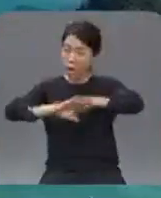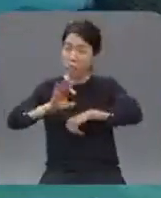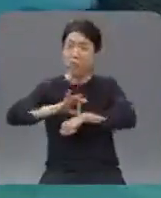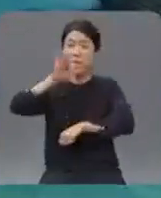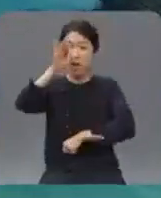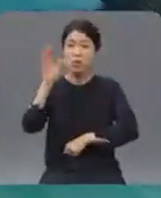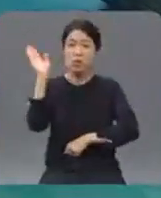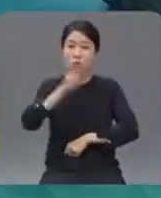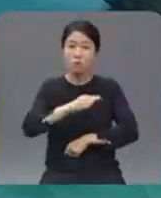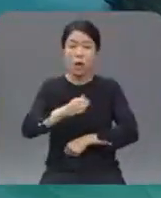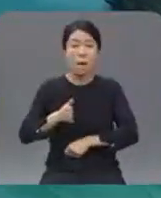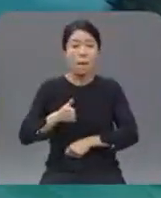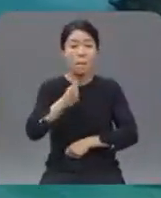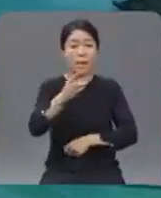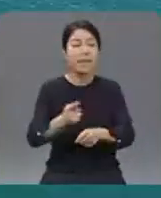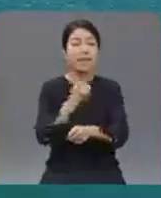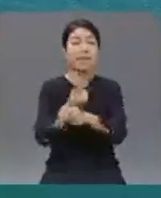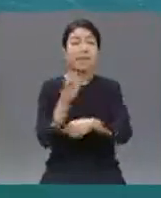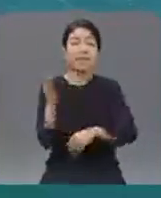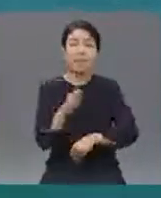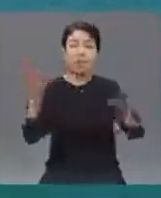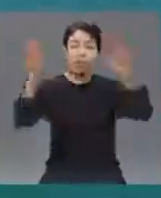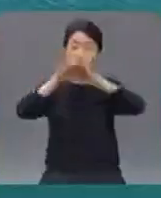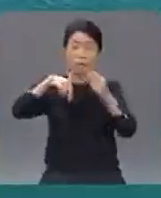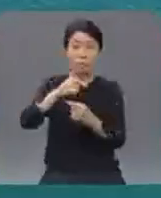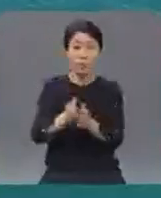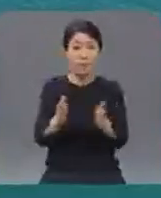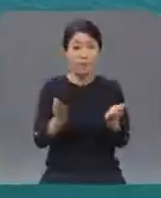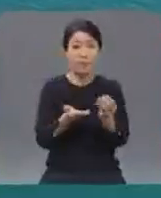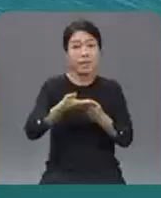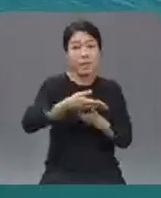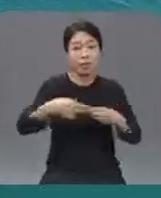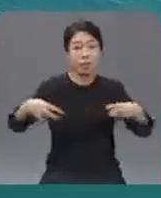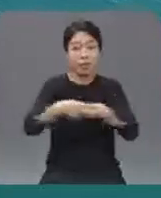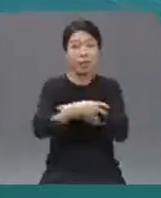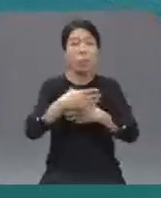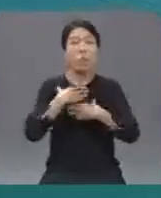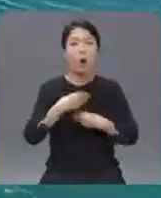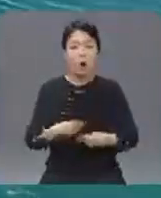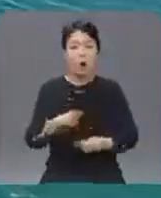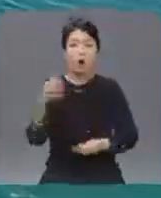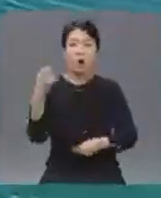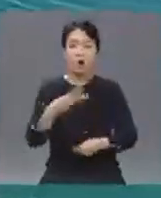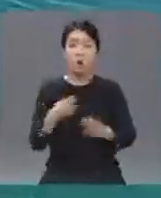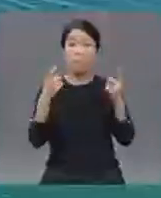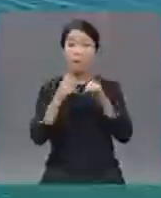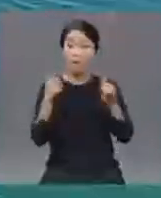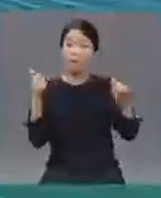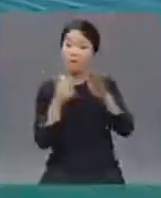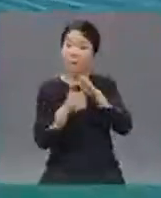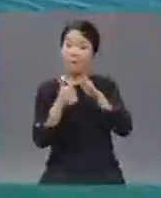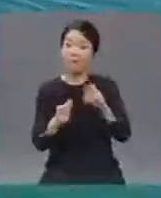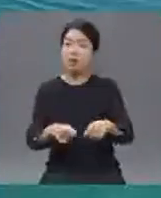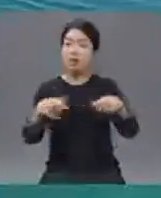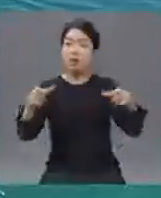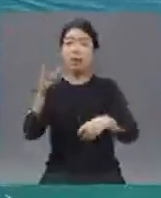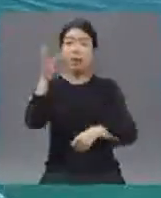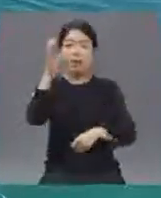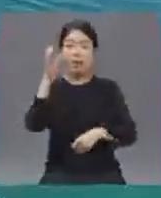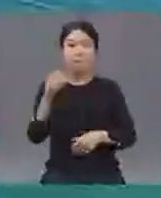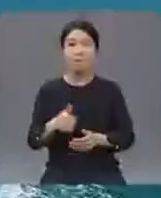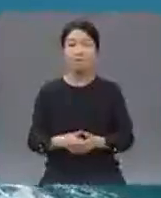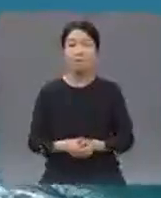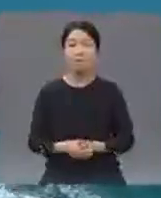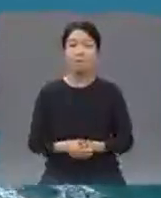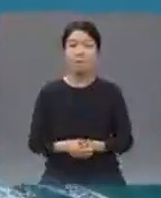소요됩니다 완도군은 야간 운항 개시로 섬 주민의 교통편의가 높아지고 또 관광객 방문도 늘어날 걸로 기대하고